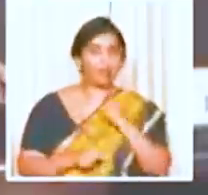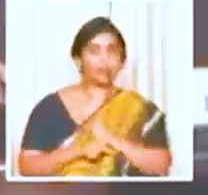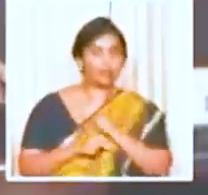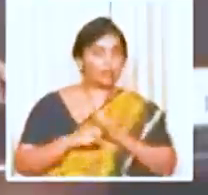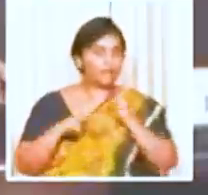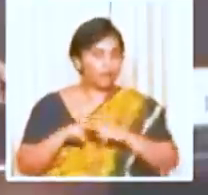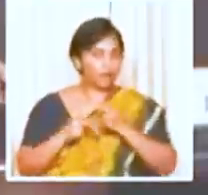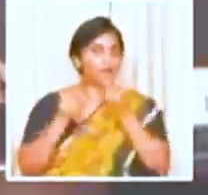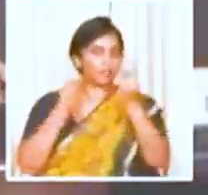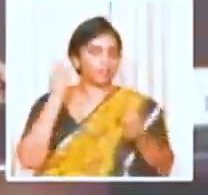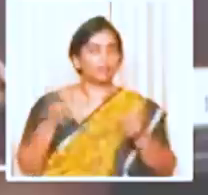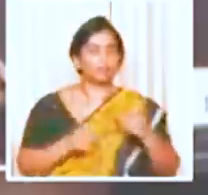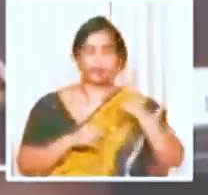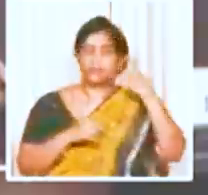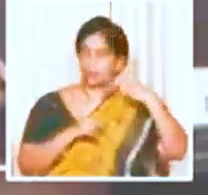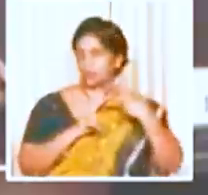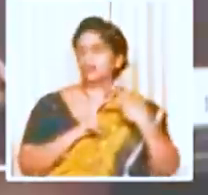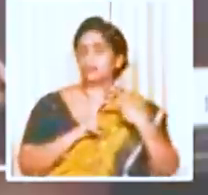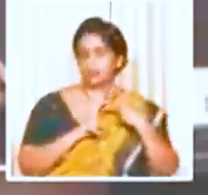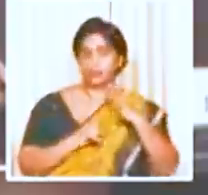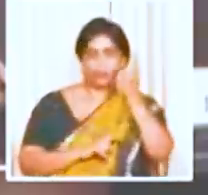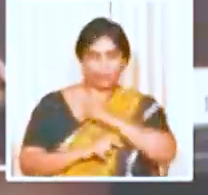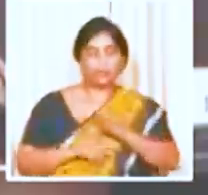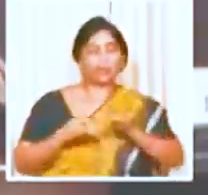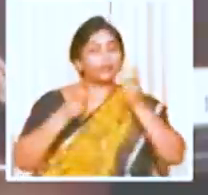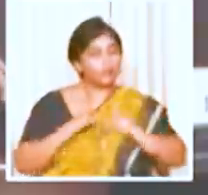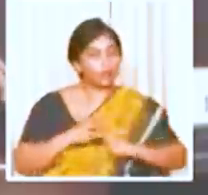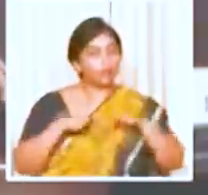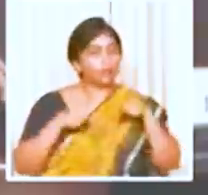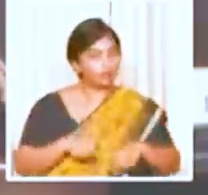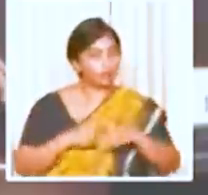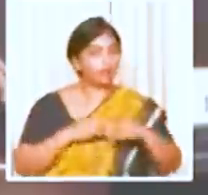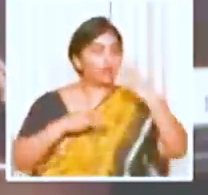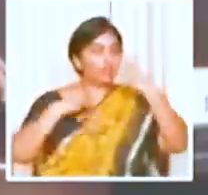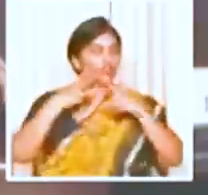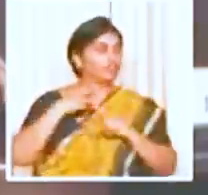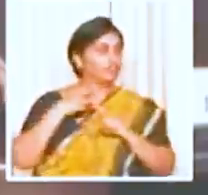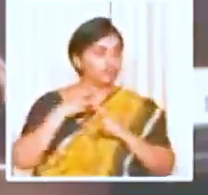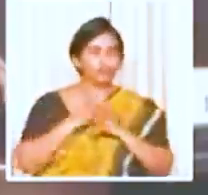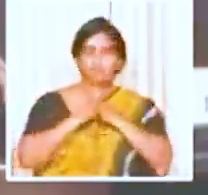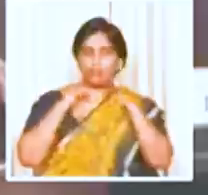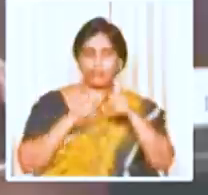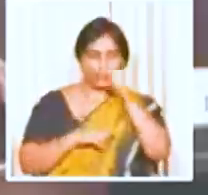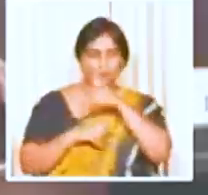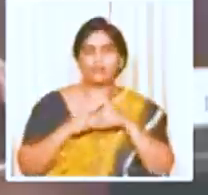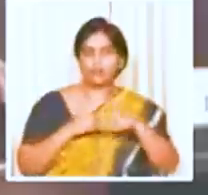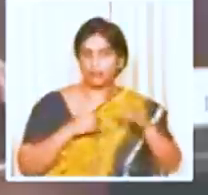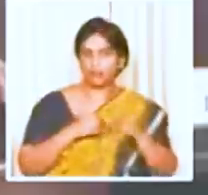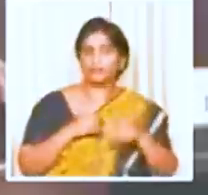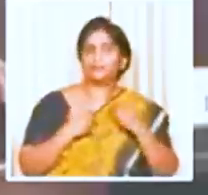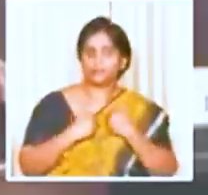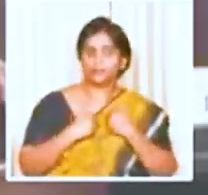கருத்து தெரிவித்துள்ளமை வன்மையாக கண்டிக்கத்தக்கது. ஆகவே புலம்பெயர் தமிழர்களிடம் ஜனாதிபதி மன்னிப்பு கோர வேண்டும். இந்த